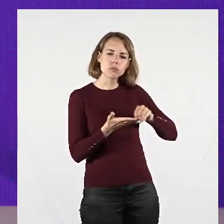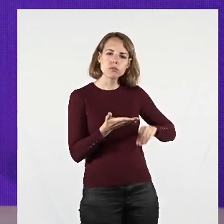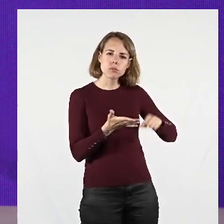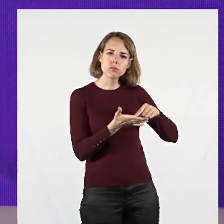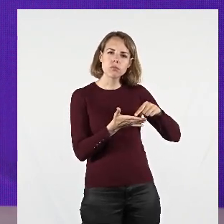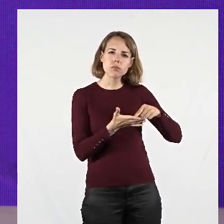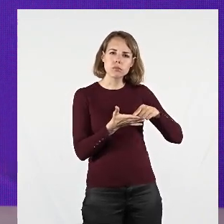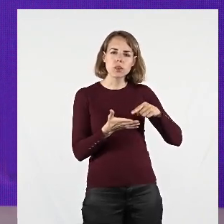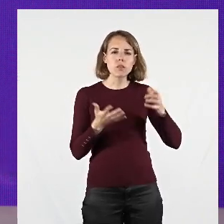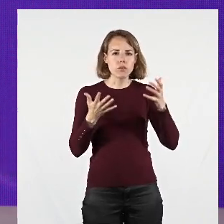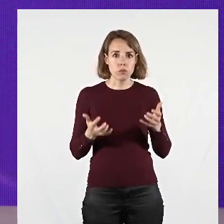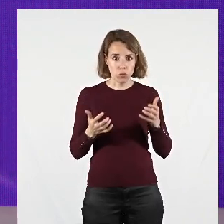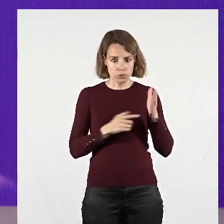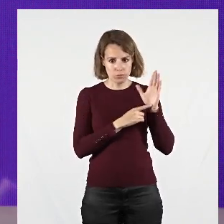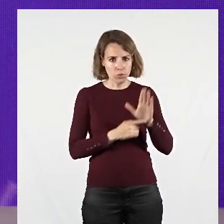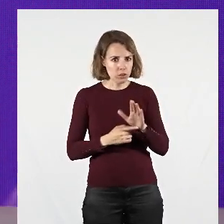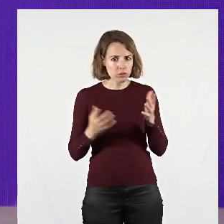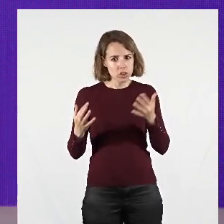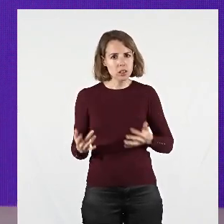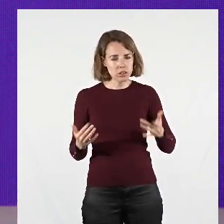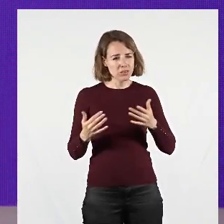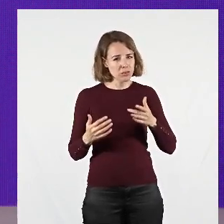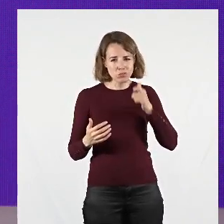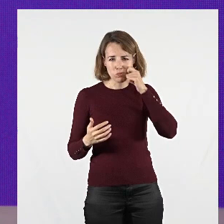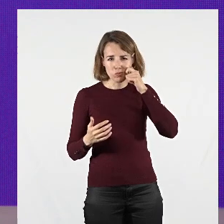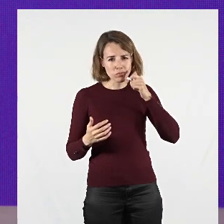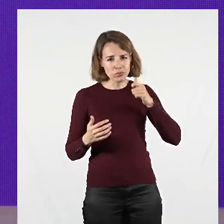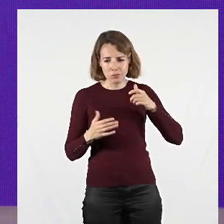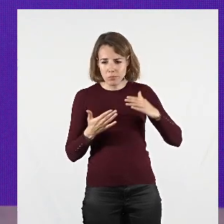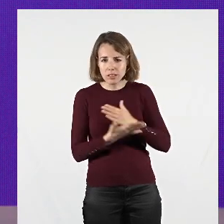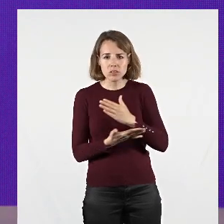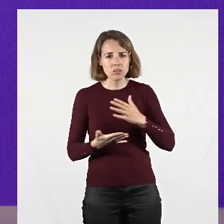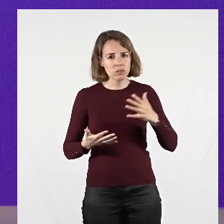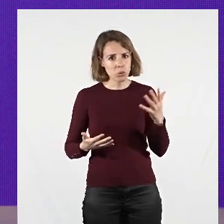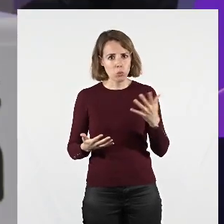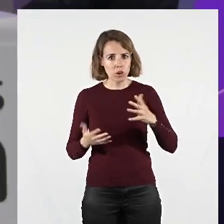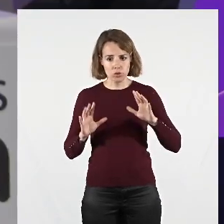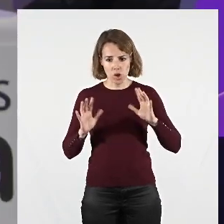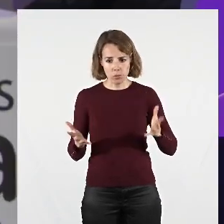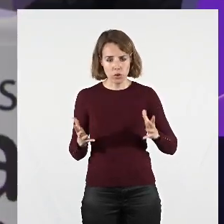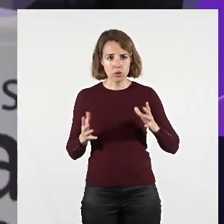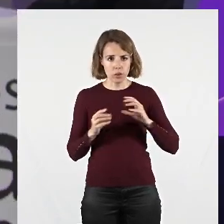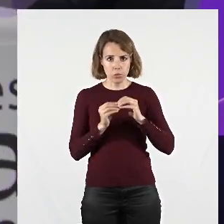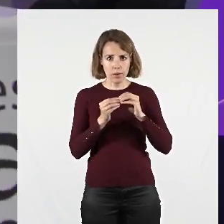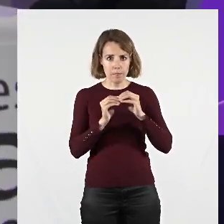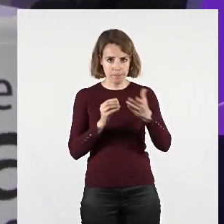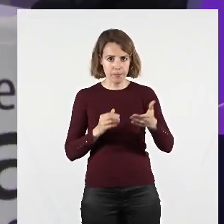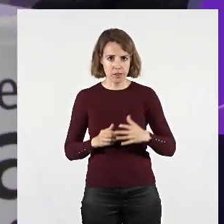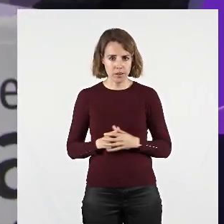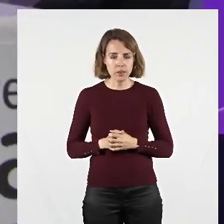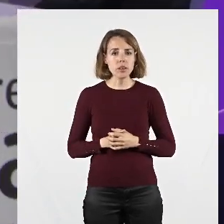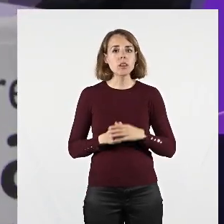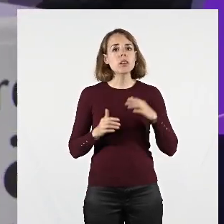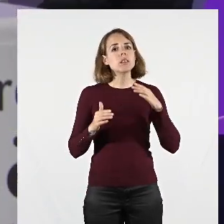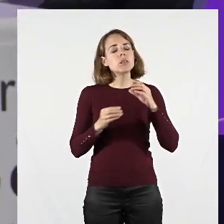véritablement les chiffres et les mots sur la réalité de cette sinistralité que vous avez regardée dans le monde de la personne du grand âge, dans le monde du handicap, pour